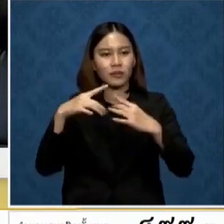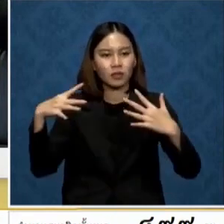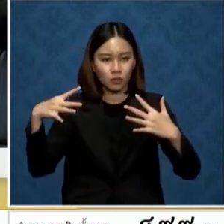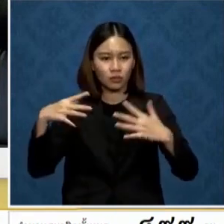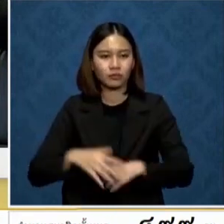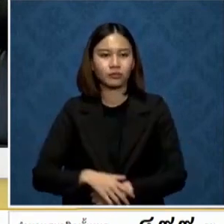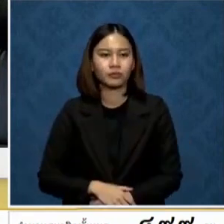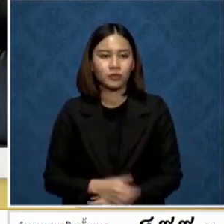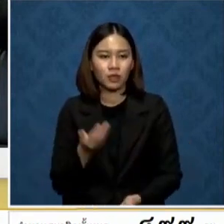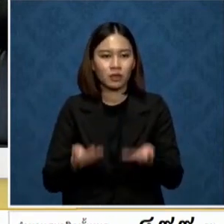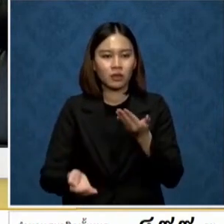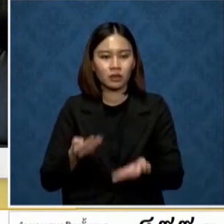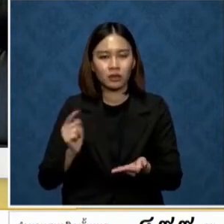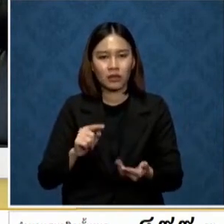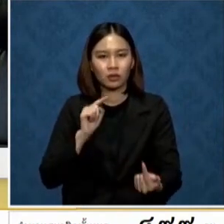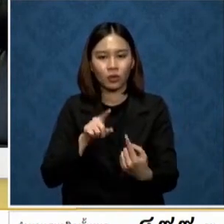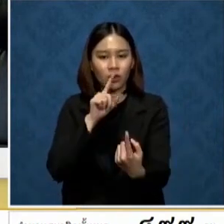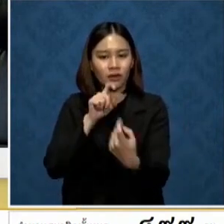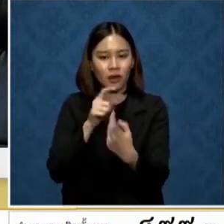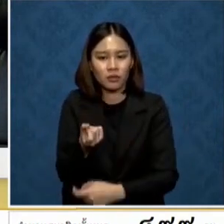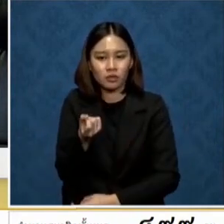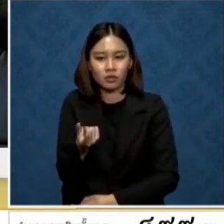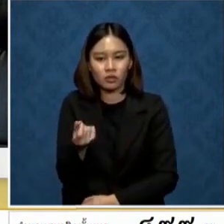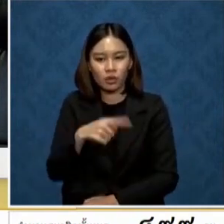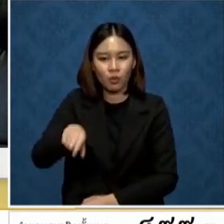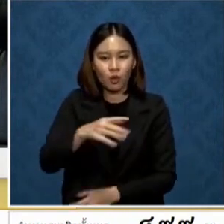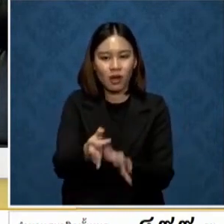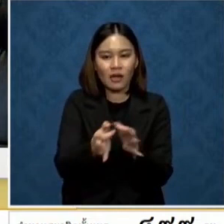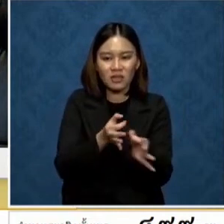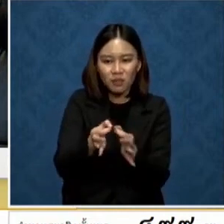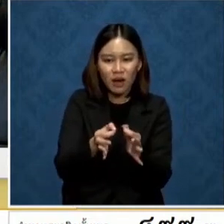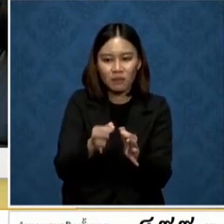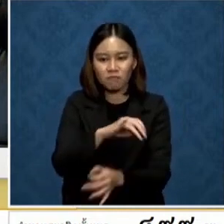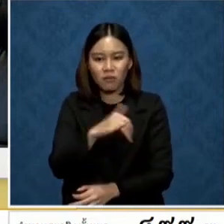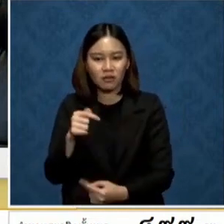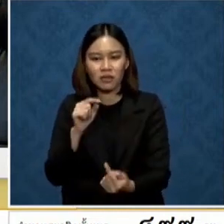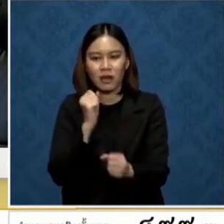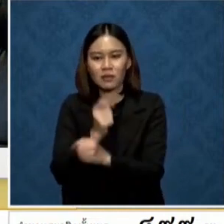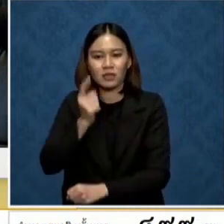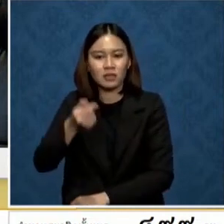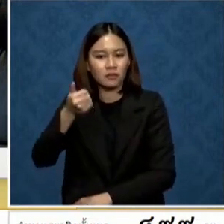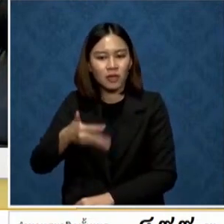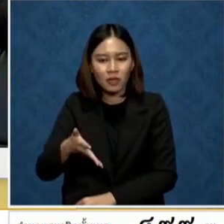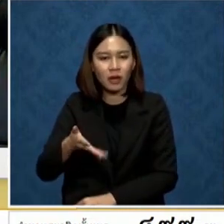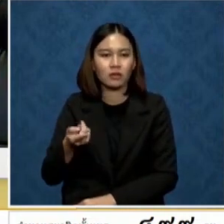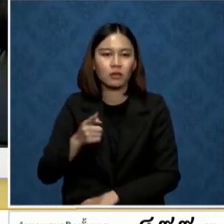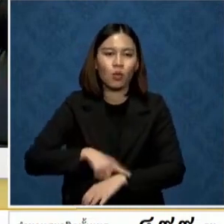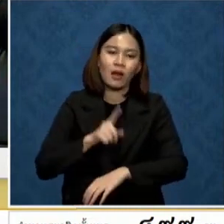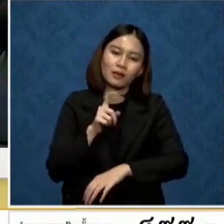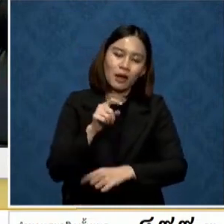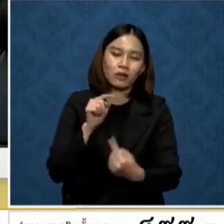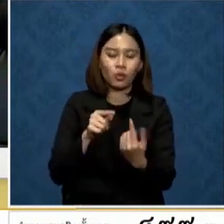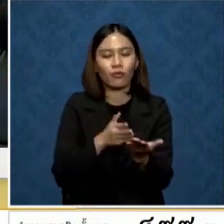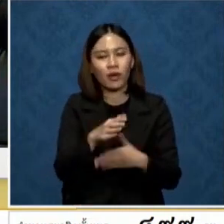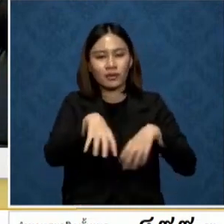นั้นเองนะครับหรือแม้กระทั่งเรื่องกระทุสดที่หลายๆท่านก็อธิบายว่ามันอาจจะไม่สามารถใช้ได้จริงแล้วมันก็อาจจะเป็นการเสียเวลาของฝ่าย